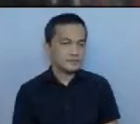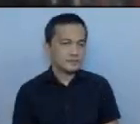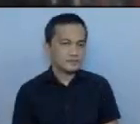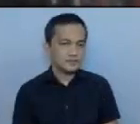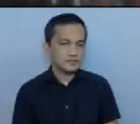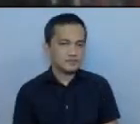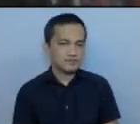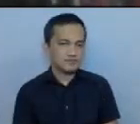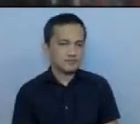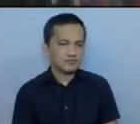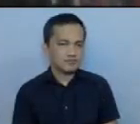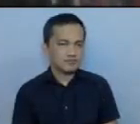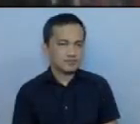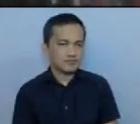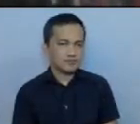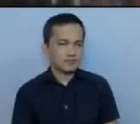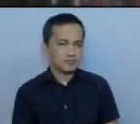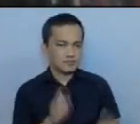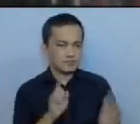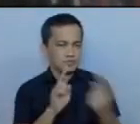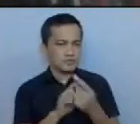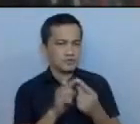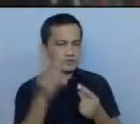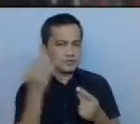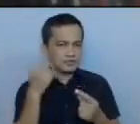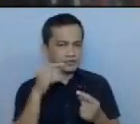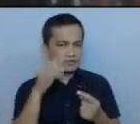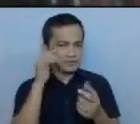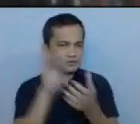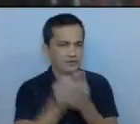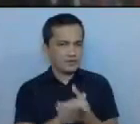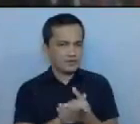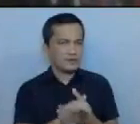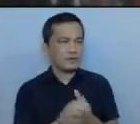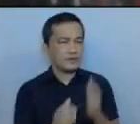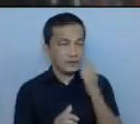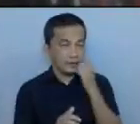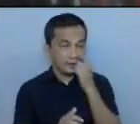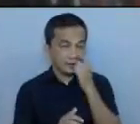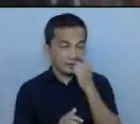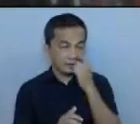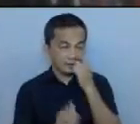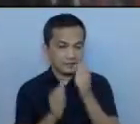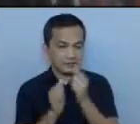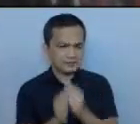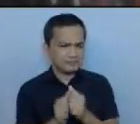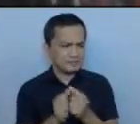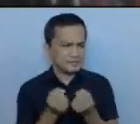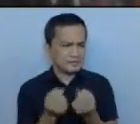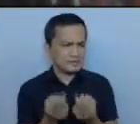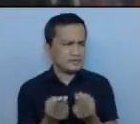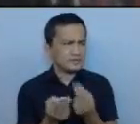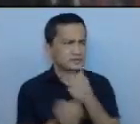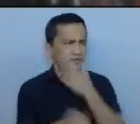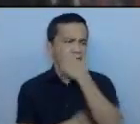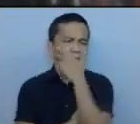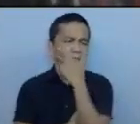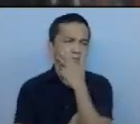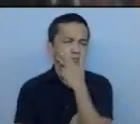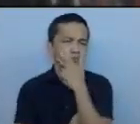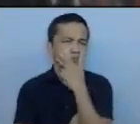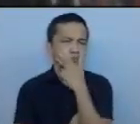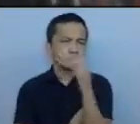ko naman nakilala yung dati kong asawa na nagsama po kami siguro 12 years